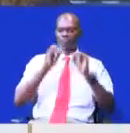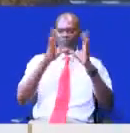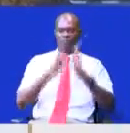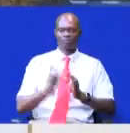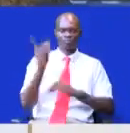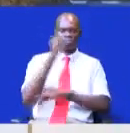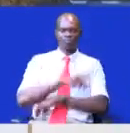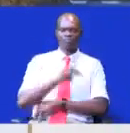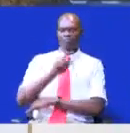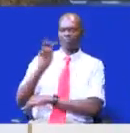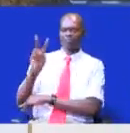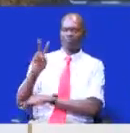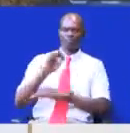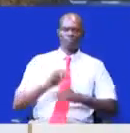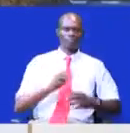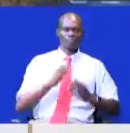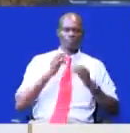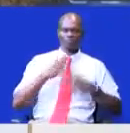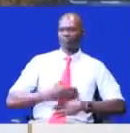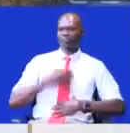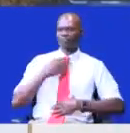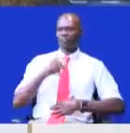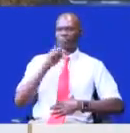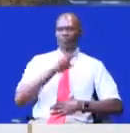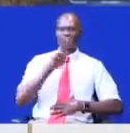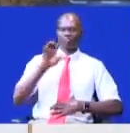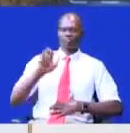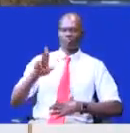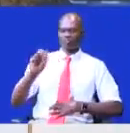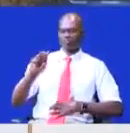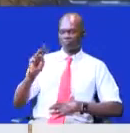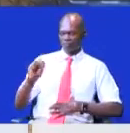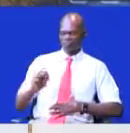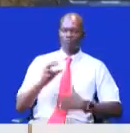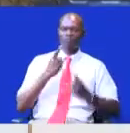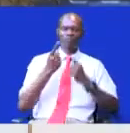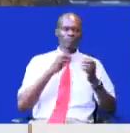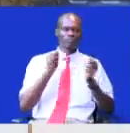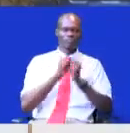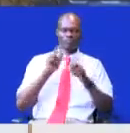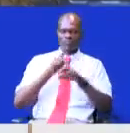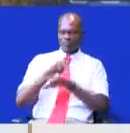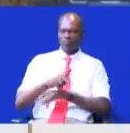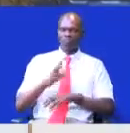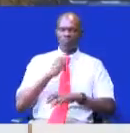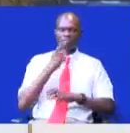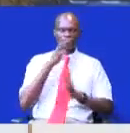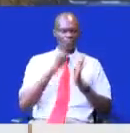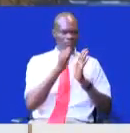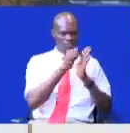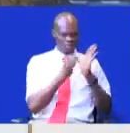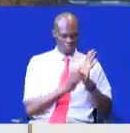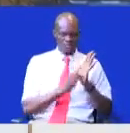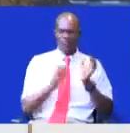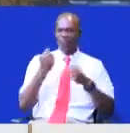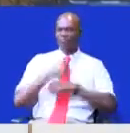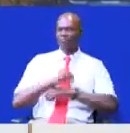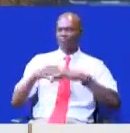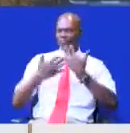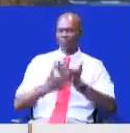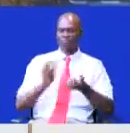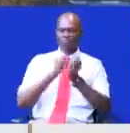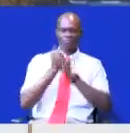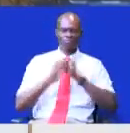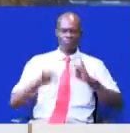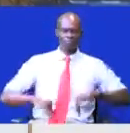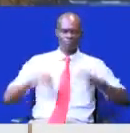TV olimo sekund sekondanieri ma Zaverian kendo watuak kod japuny maduong. Kwangiyo lingany kendo kengege kumosegoyo mar loko ngima nyithindo